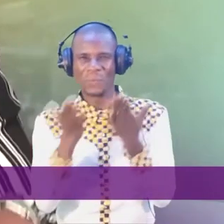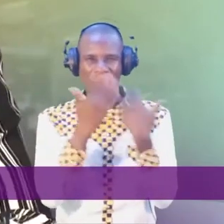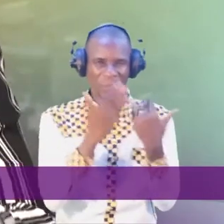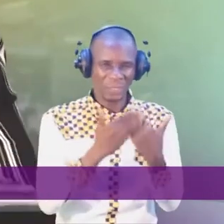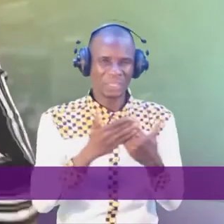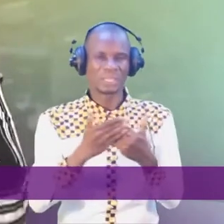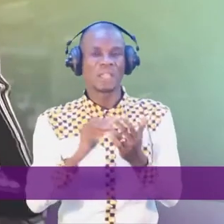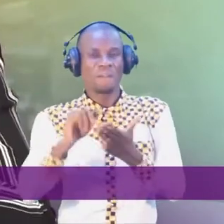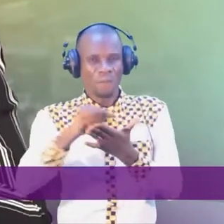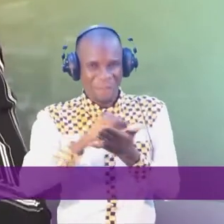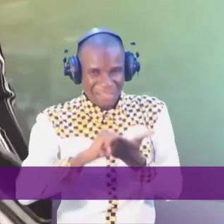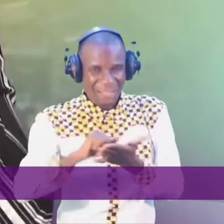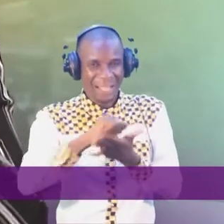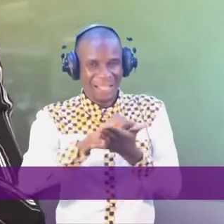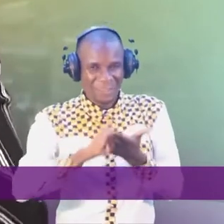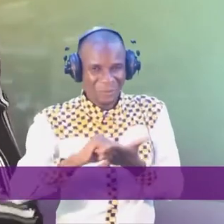Kila siku